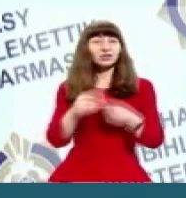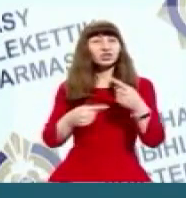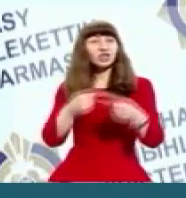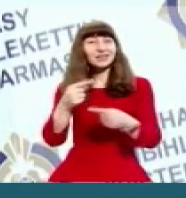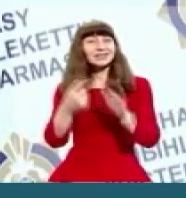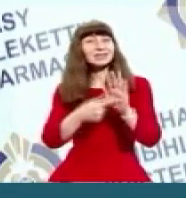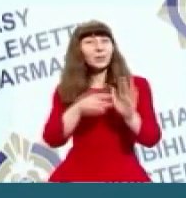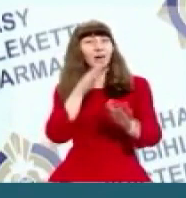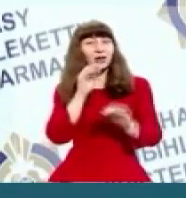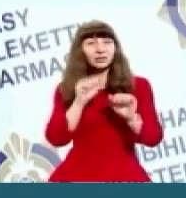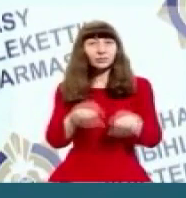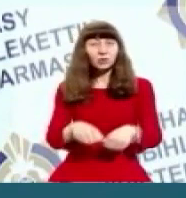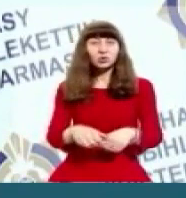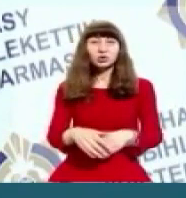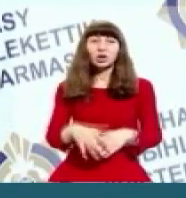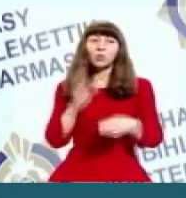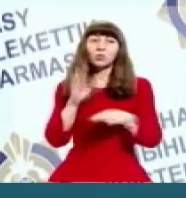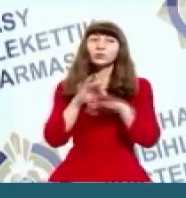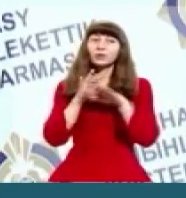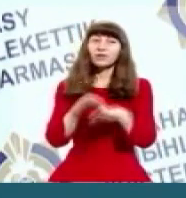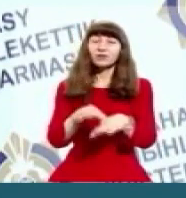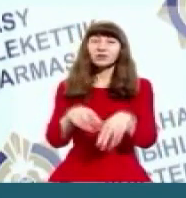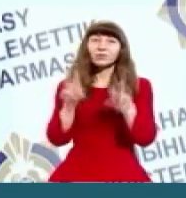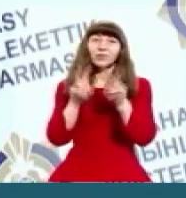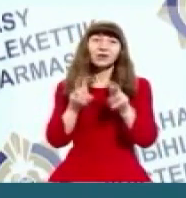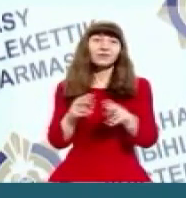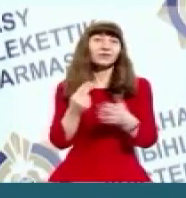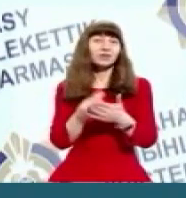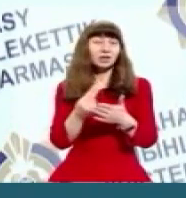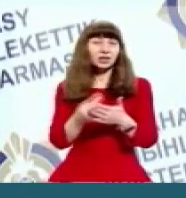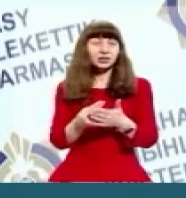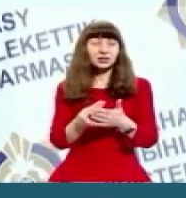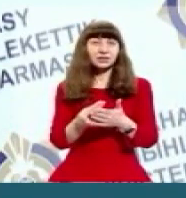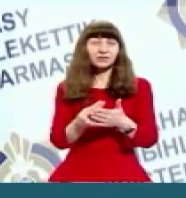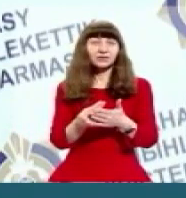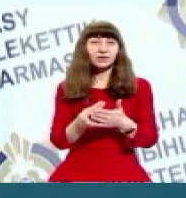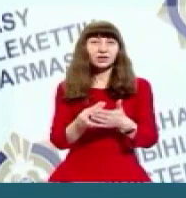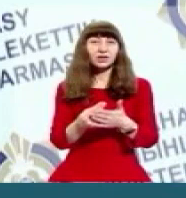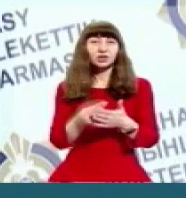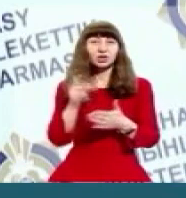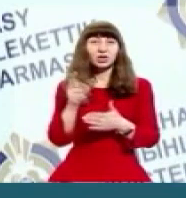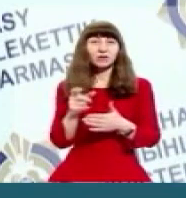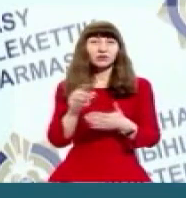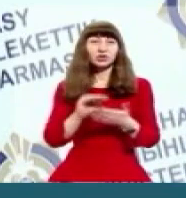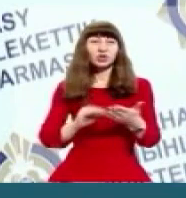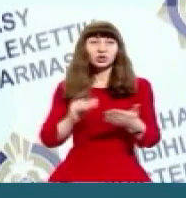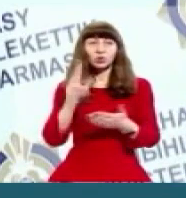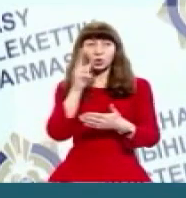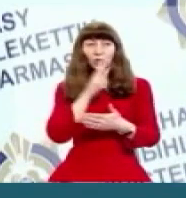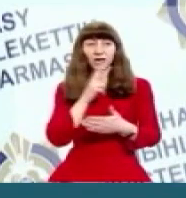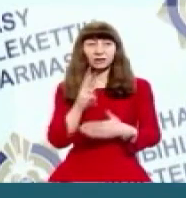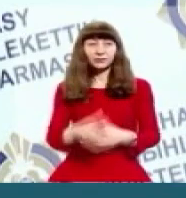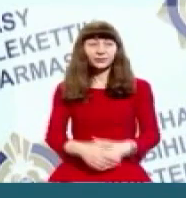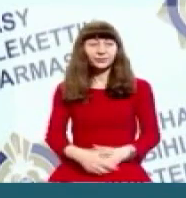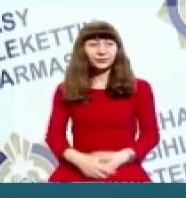лет. Будет проводиться также мониторинг финансового состояния банкротства в течение 3 лет после